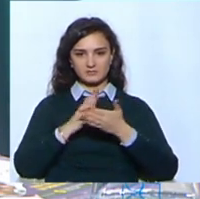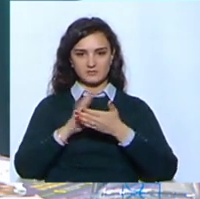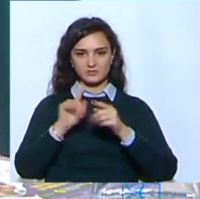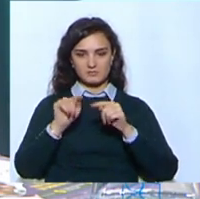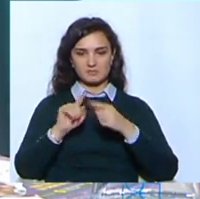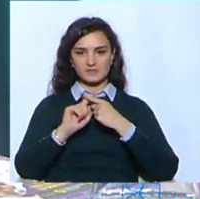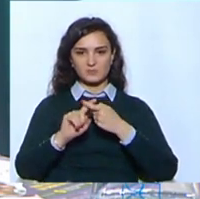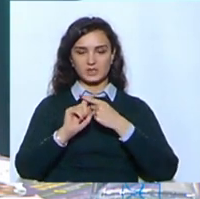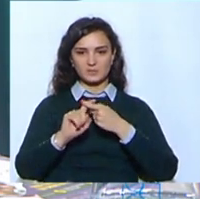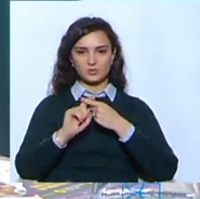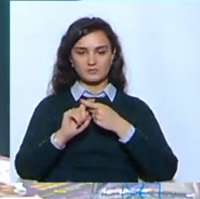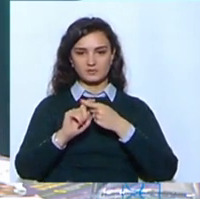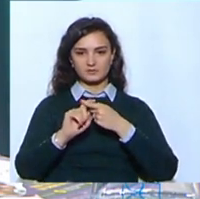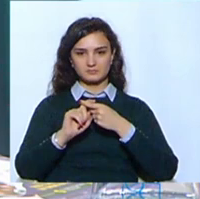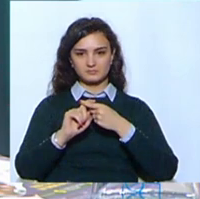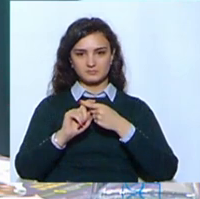ამ დამოკიდებულებით